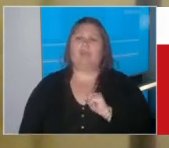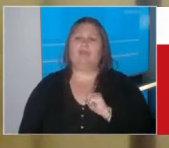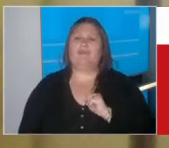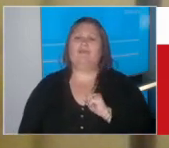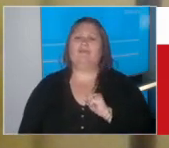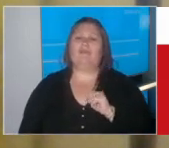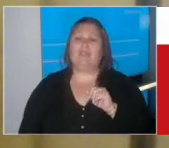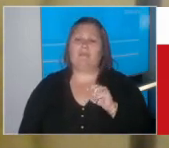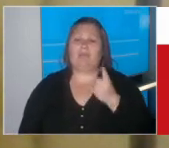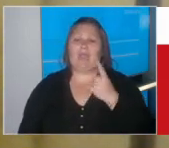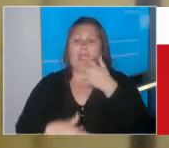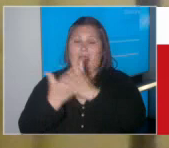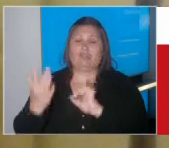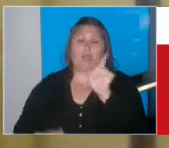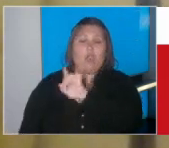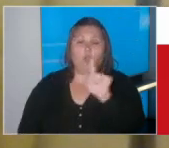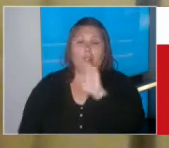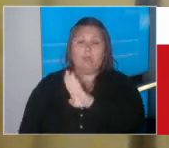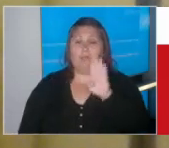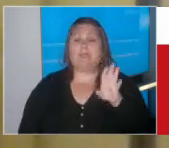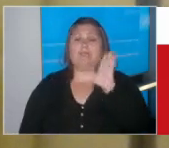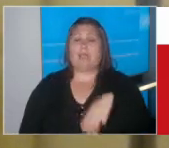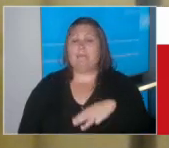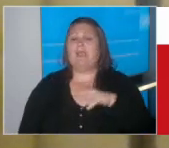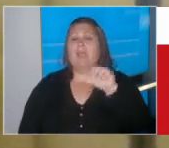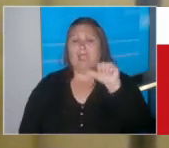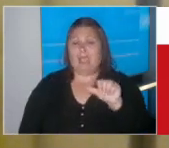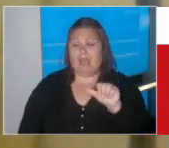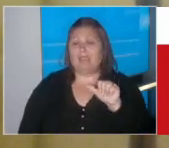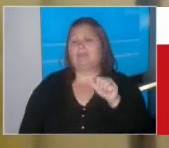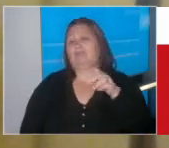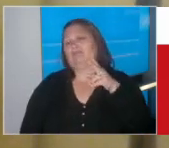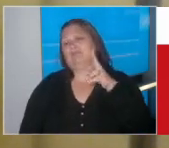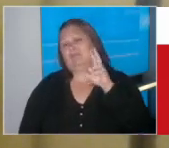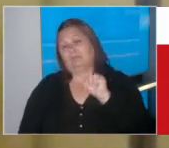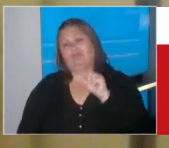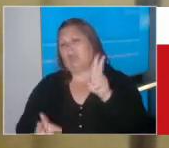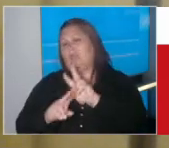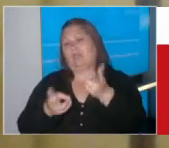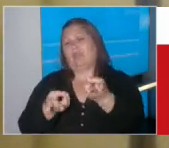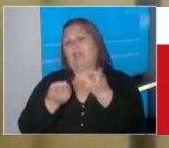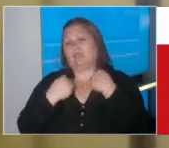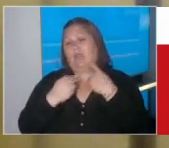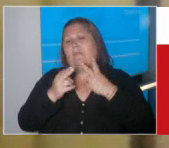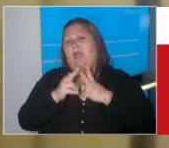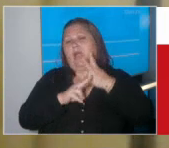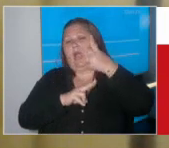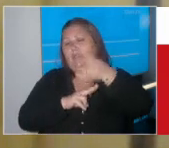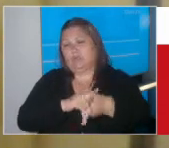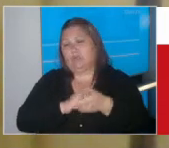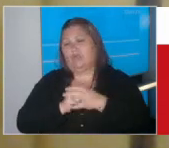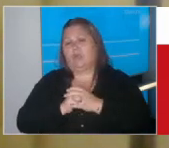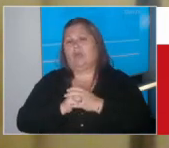ובגזרה של הלא ביבי, אז גם לאיילת וגם לגדעון נדמה שאין דרך חזור, שהם חצו את הרוביקון, הרלשית